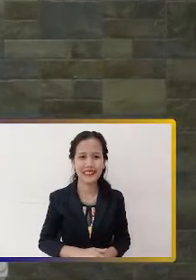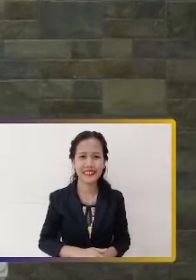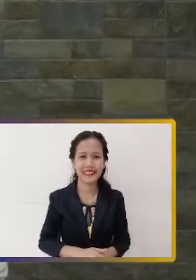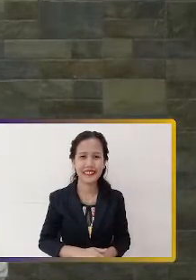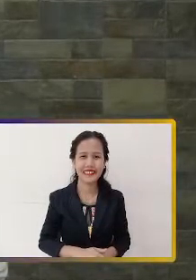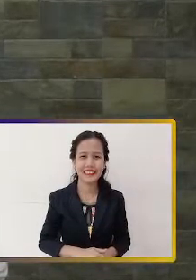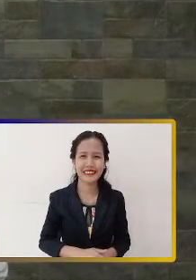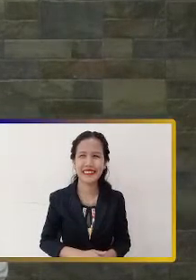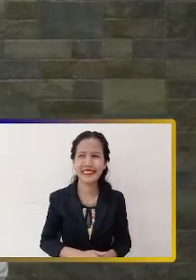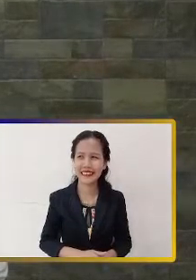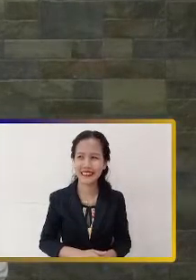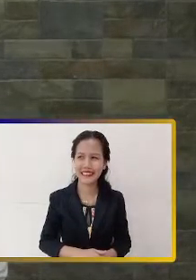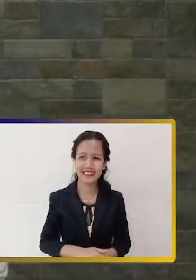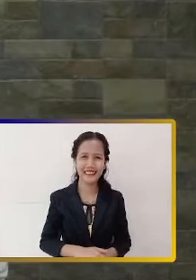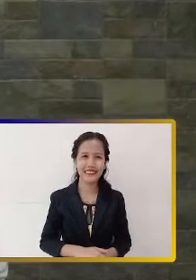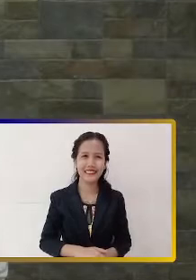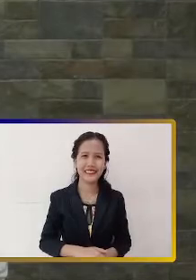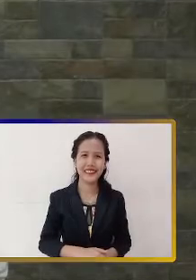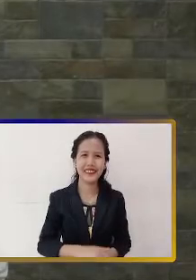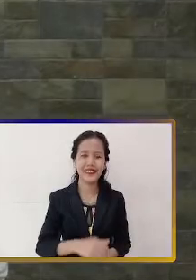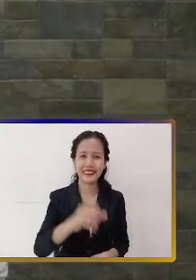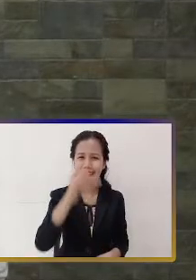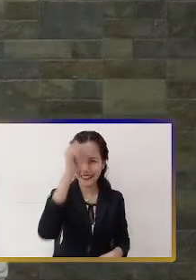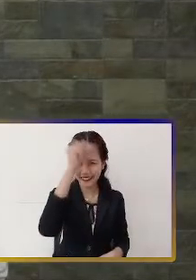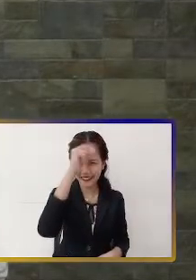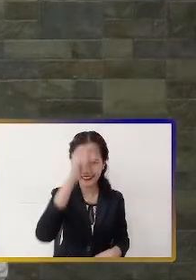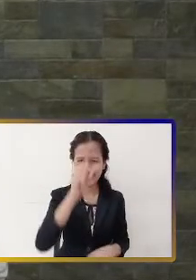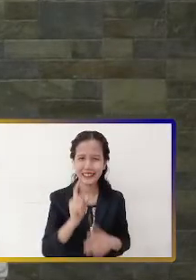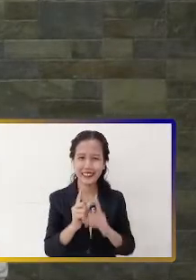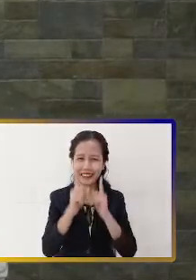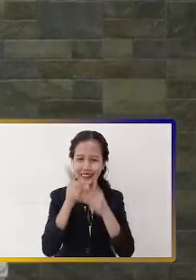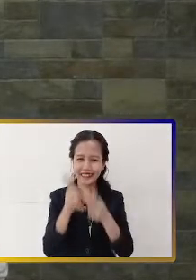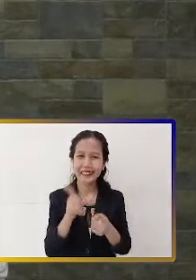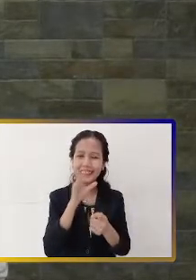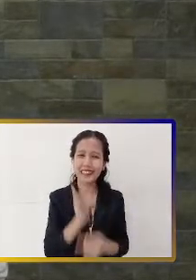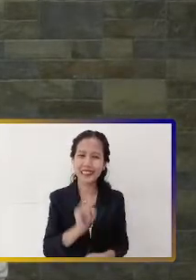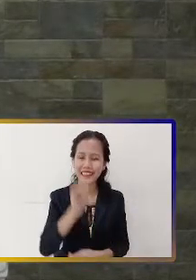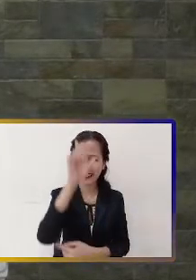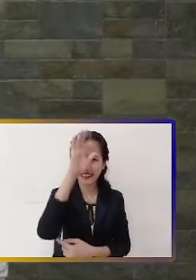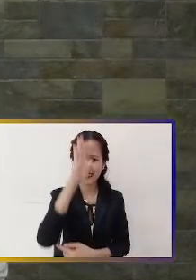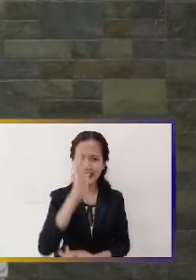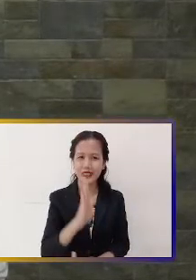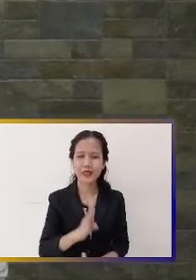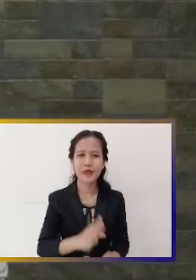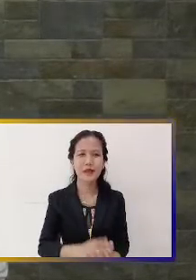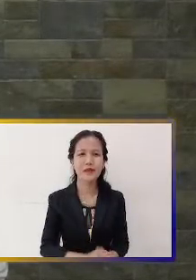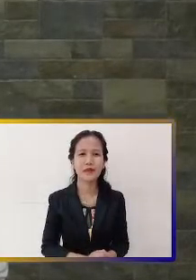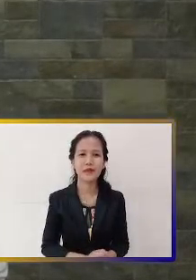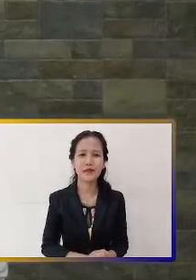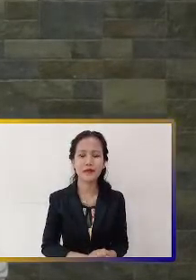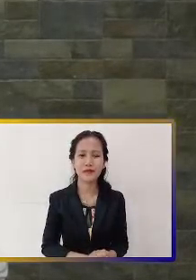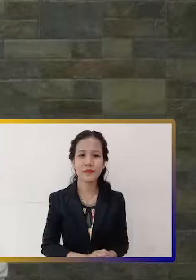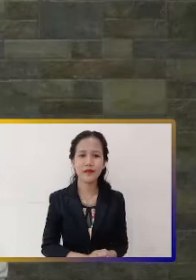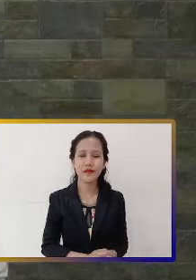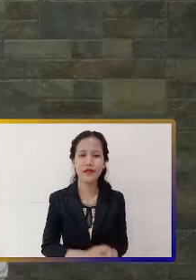ng Panginoon. Uh-huh. Alright? And so, makita ng look at verse number